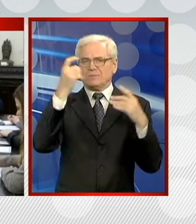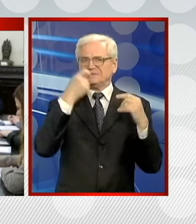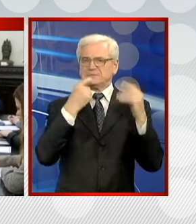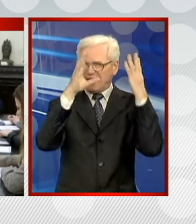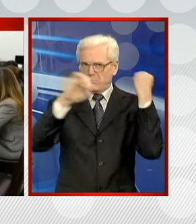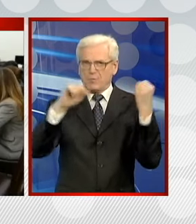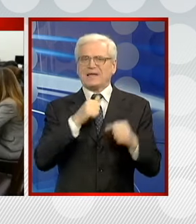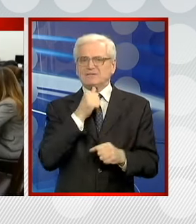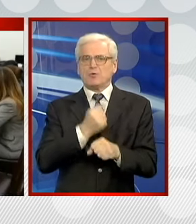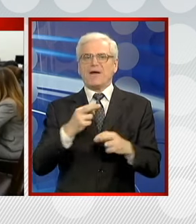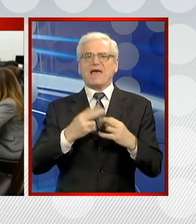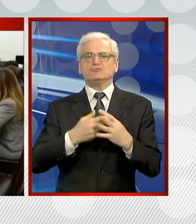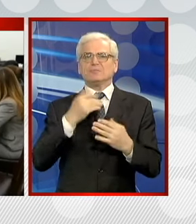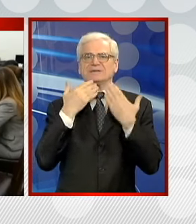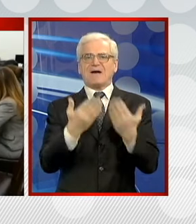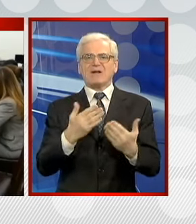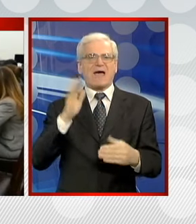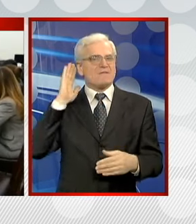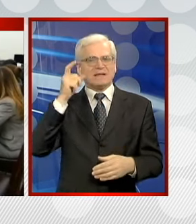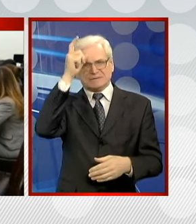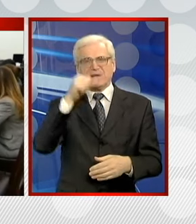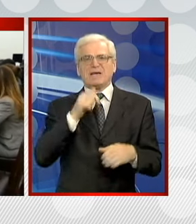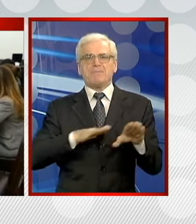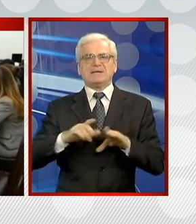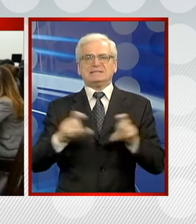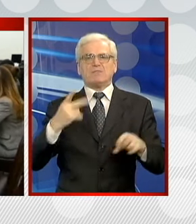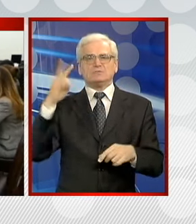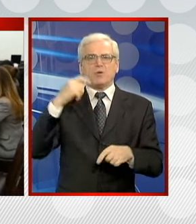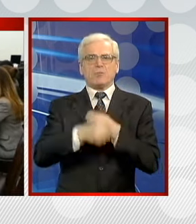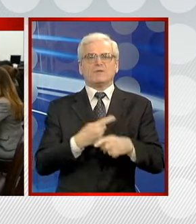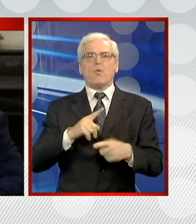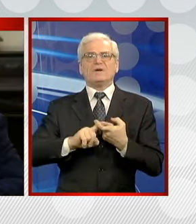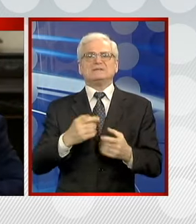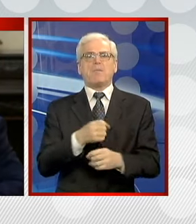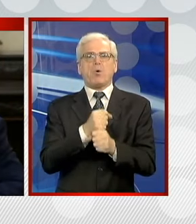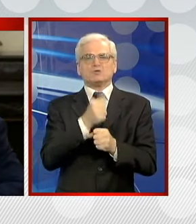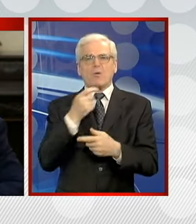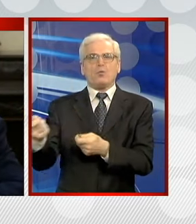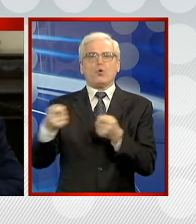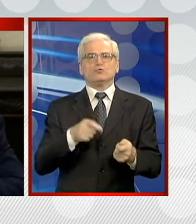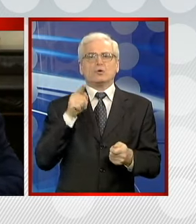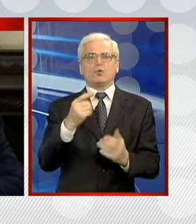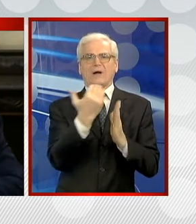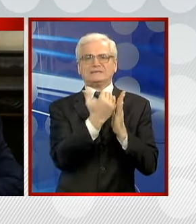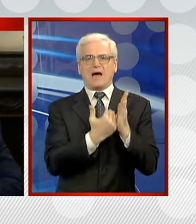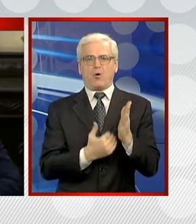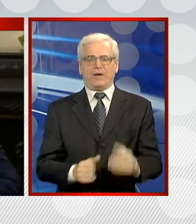Dačićem zahvalila je vladi Srbije i Ministarstvu spoljnih poslova na podršci u donošenju tog zakona.